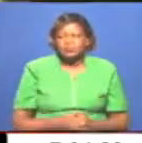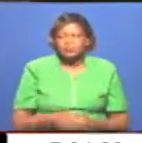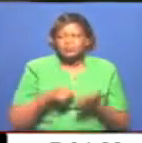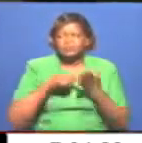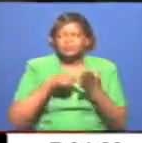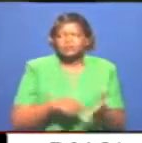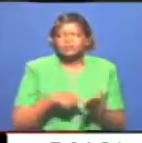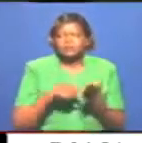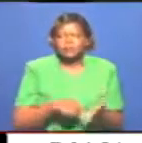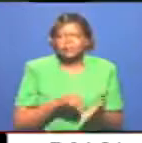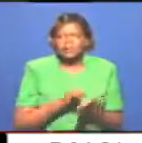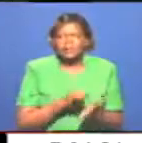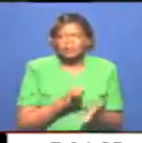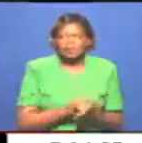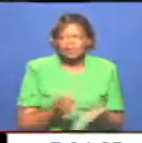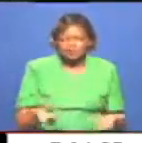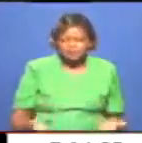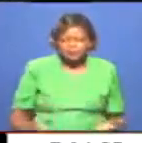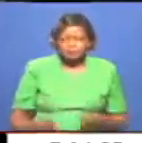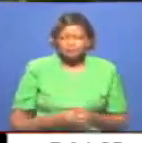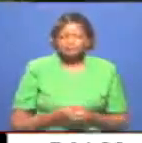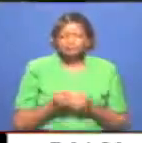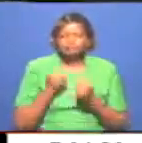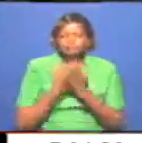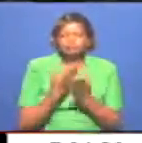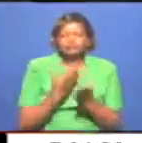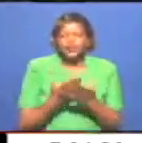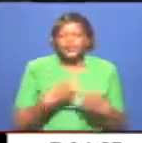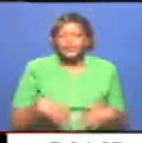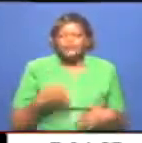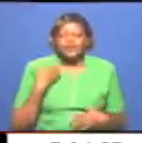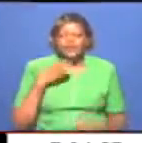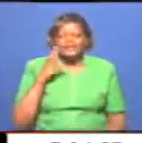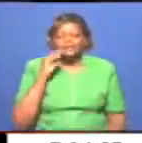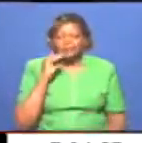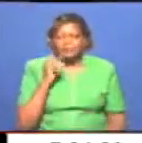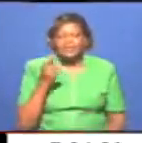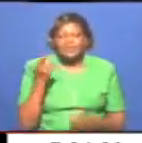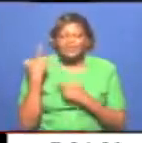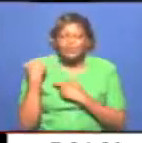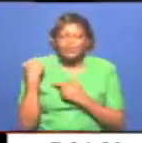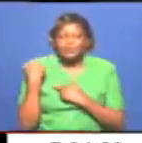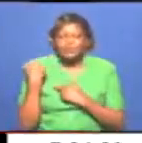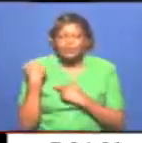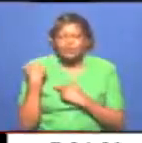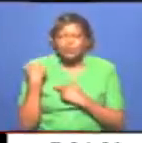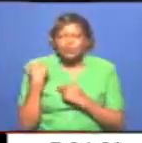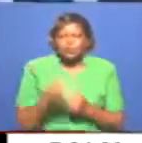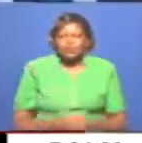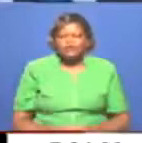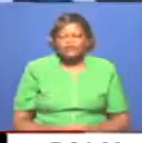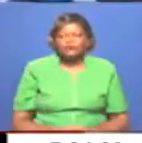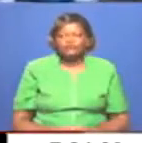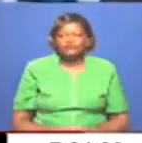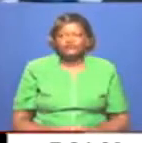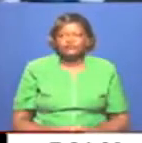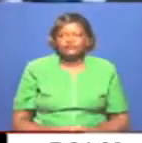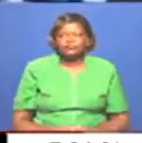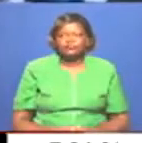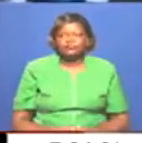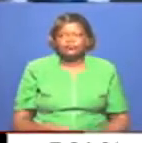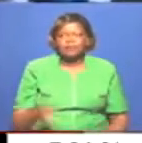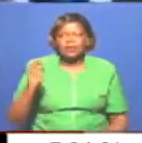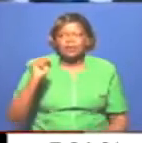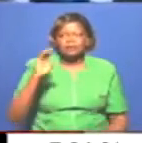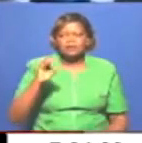kwamba kushtakiwa kwa watu wanaotoa matamshi ya chuki ni jukumu la tume ya mshikamano wa kitaifa. The Director of